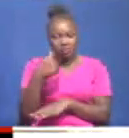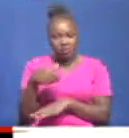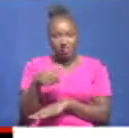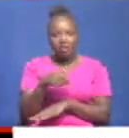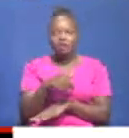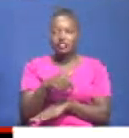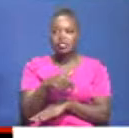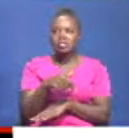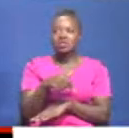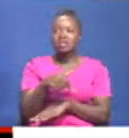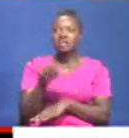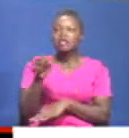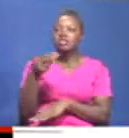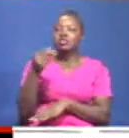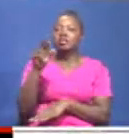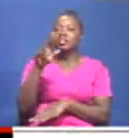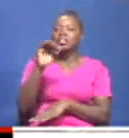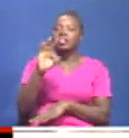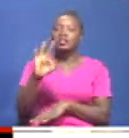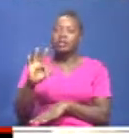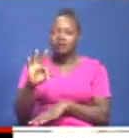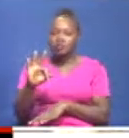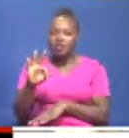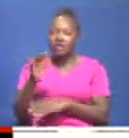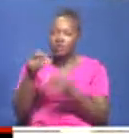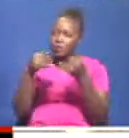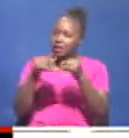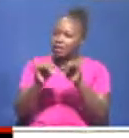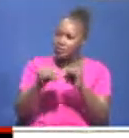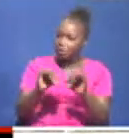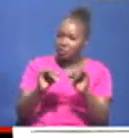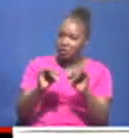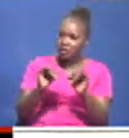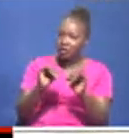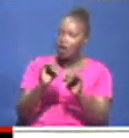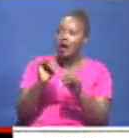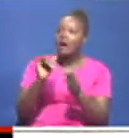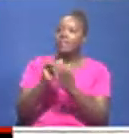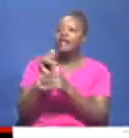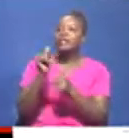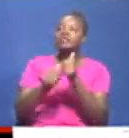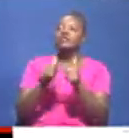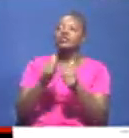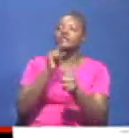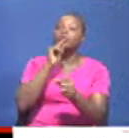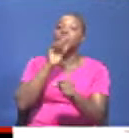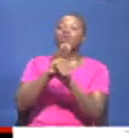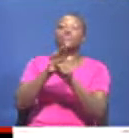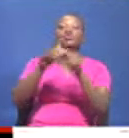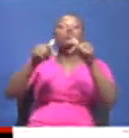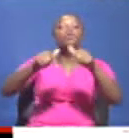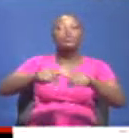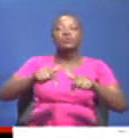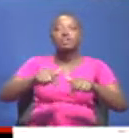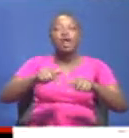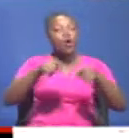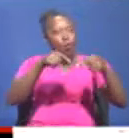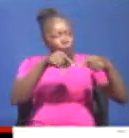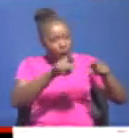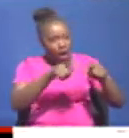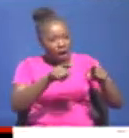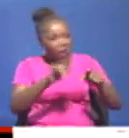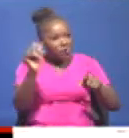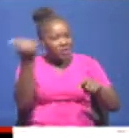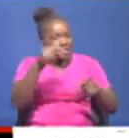Sharif Nassir utatimiza yale ambayo umechukua ahadi leo. Wao ndio ambao